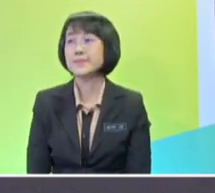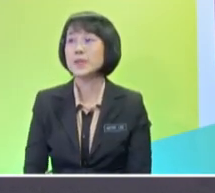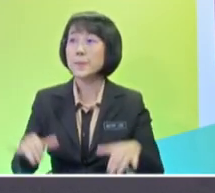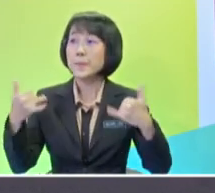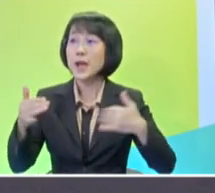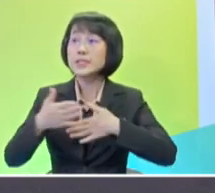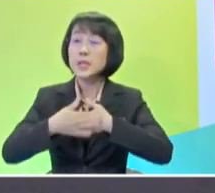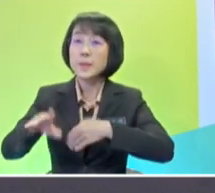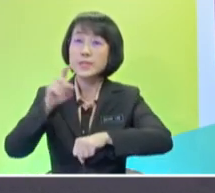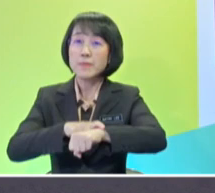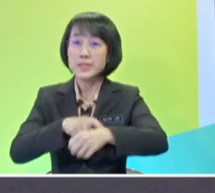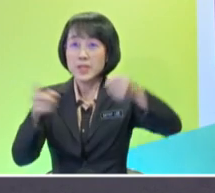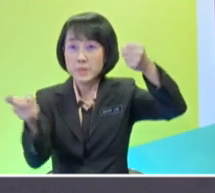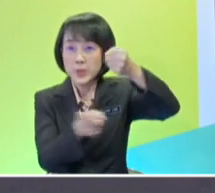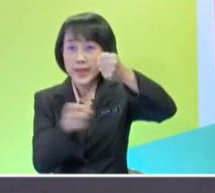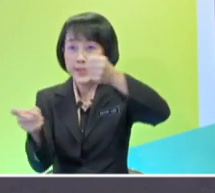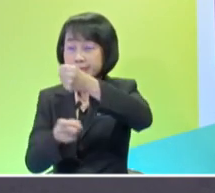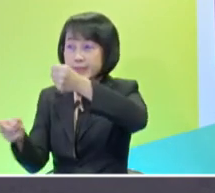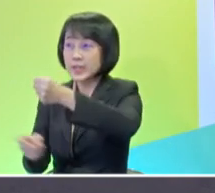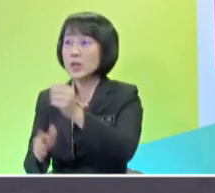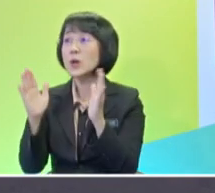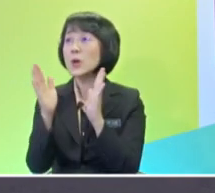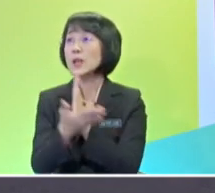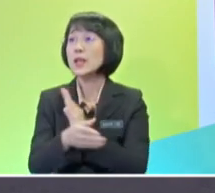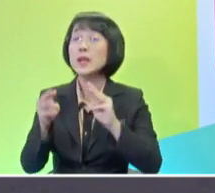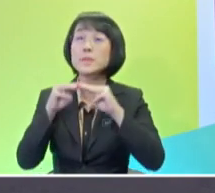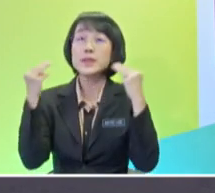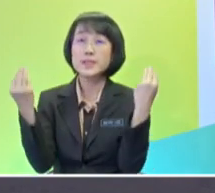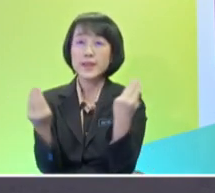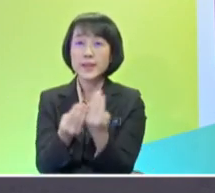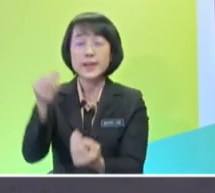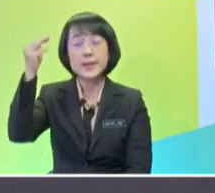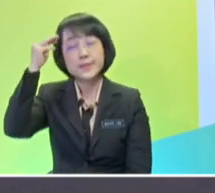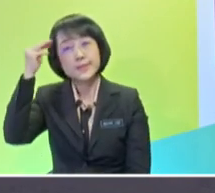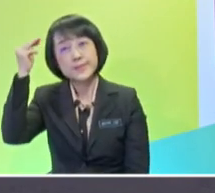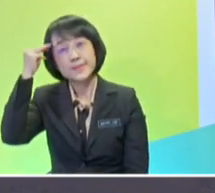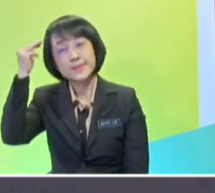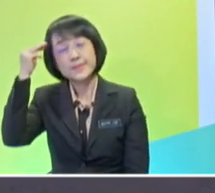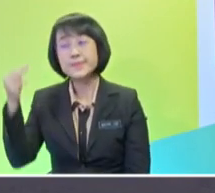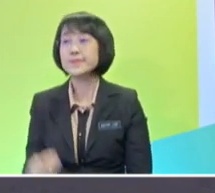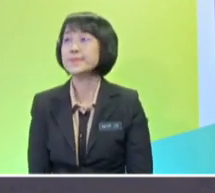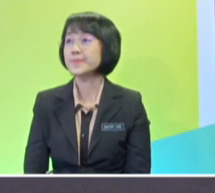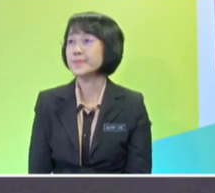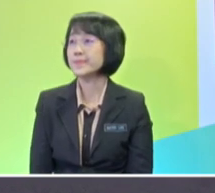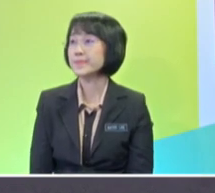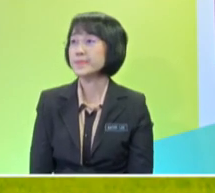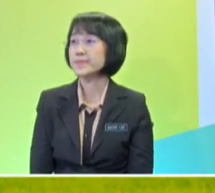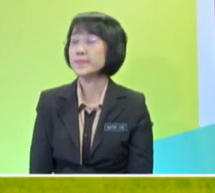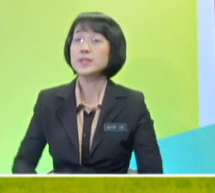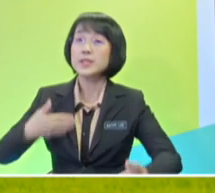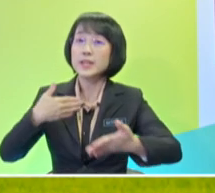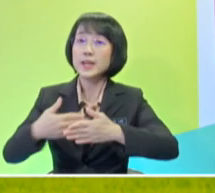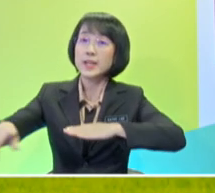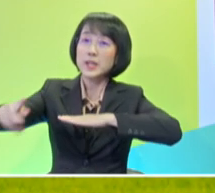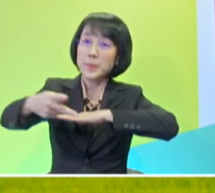kawasannya masyarakat melayu lah yang juga merupakan nilai-nilai yang berada di pesisi pantai sebab Apa sebab pantai ini